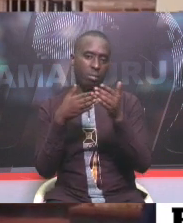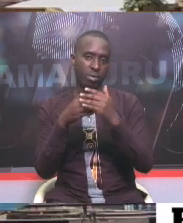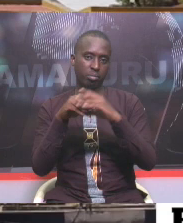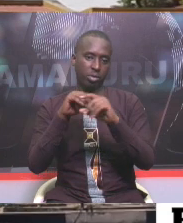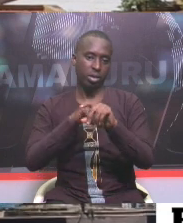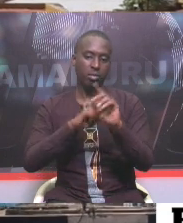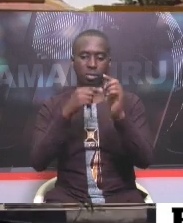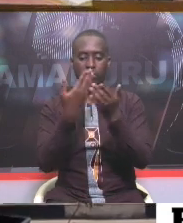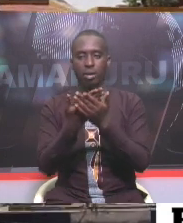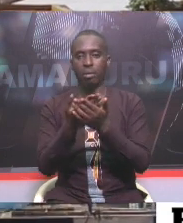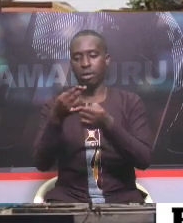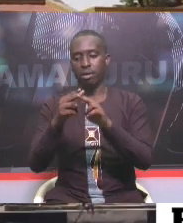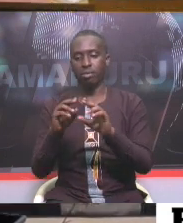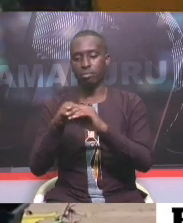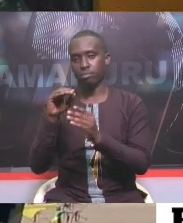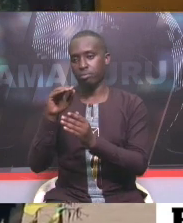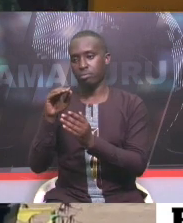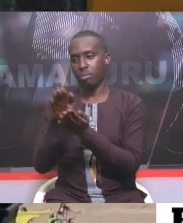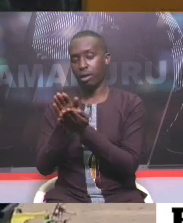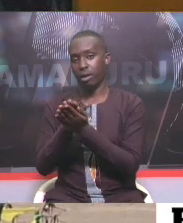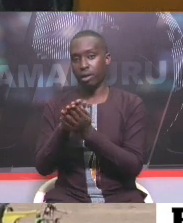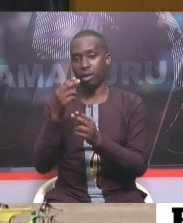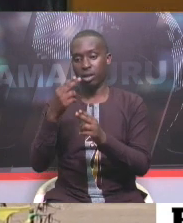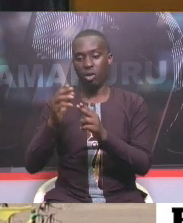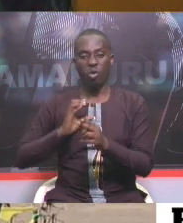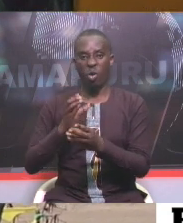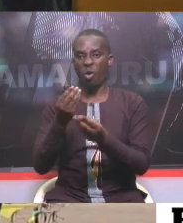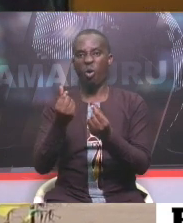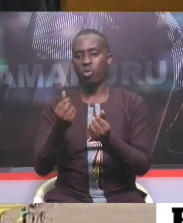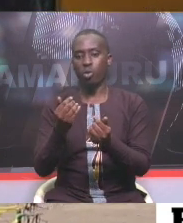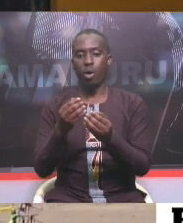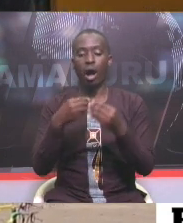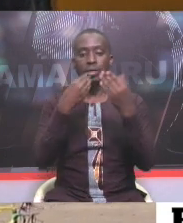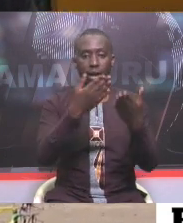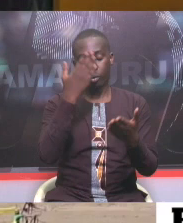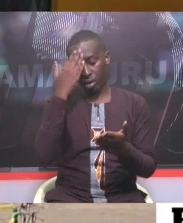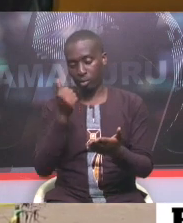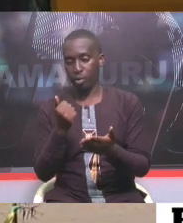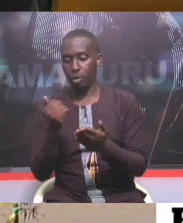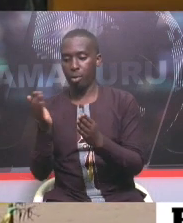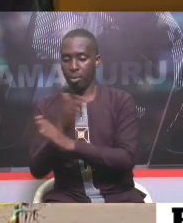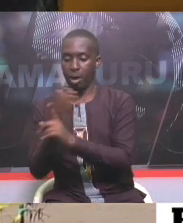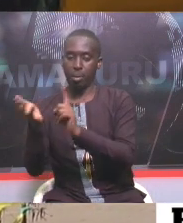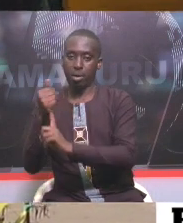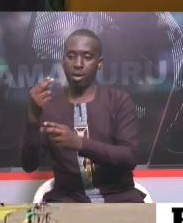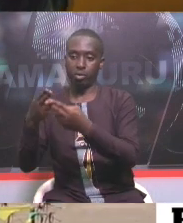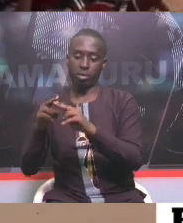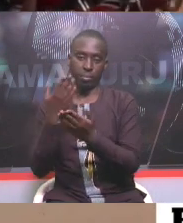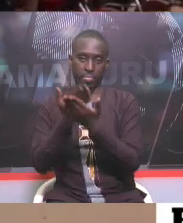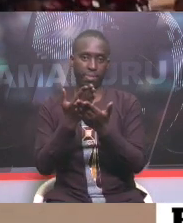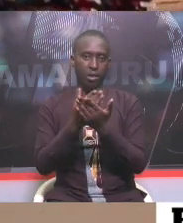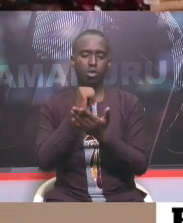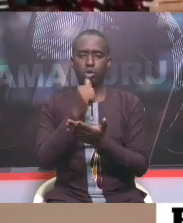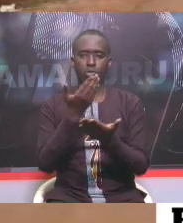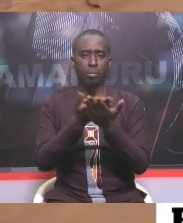bagiye gusaba inguzanyo mu bigo by'imari nayitwa kosiyo umuturage asabwa gutanga mbere y'uko ashyikirizwa inguzanyo aba yasabye kuri bamwe ngo nta mpamvu yo